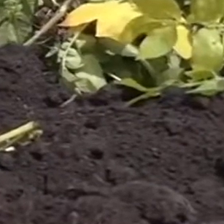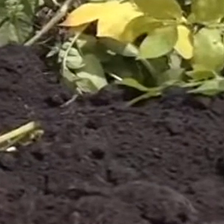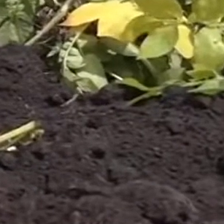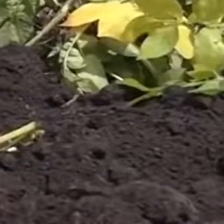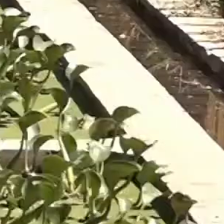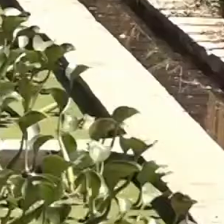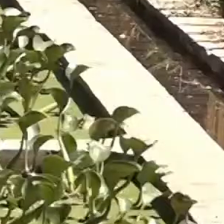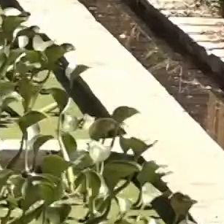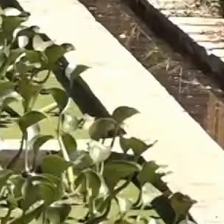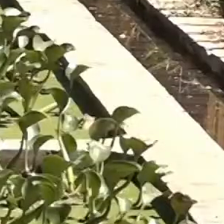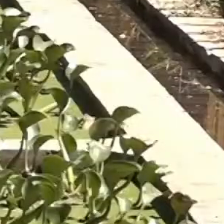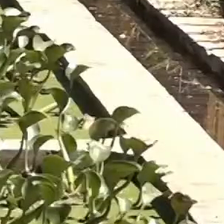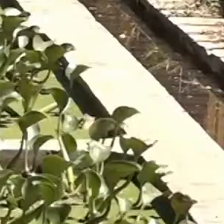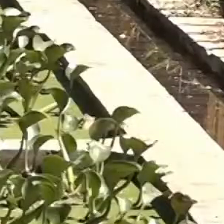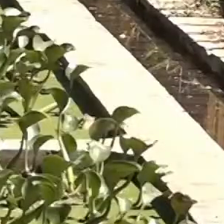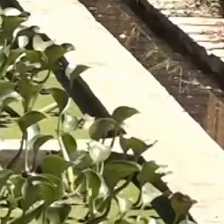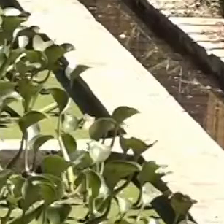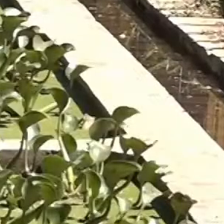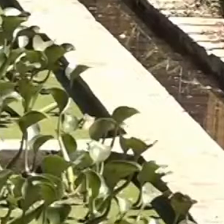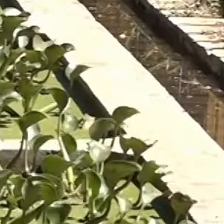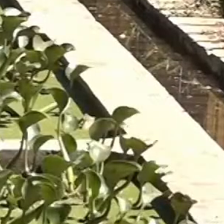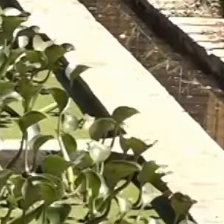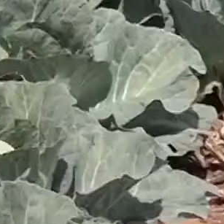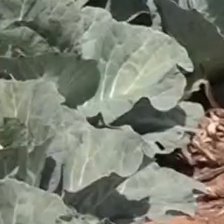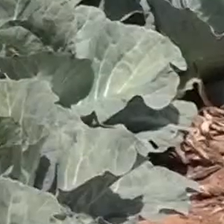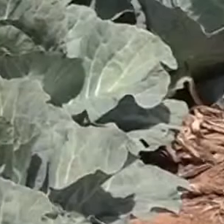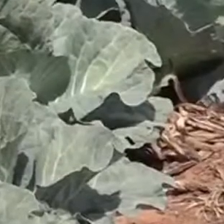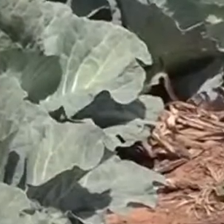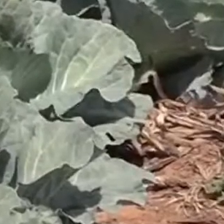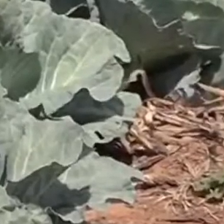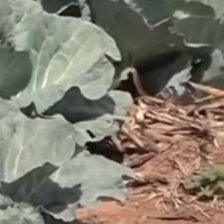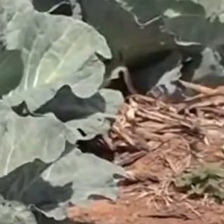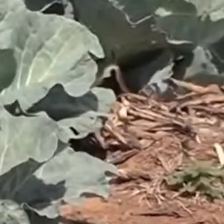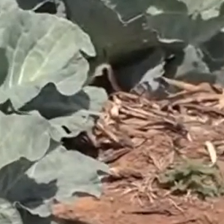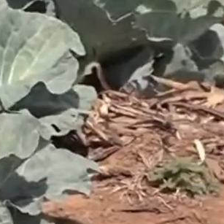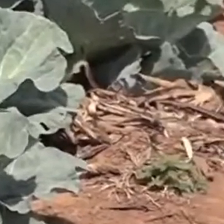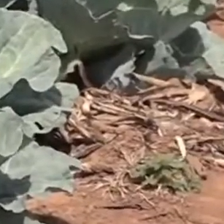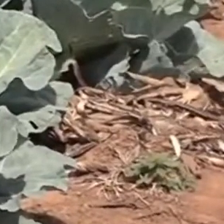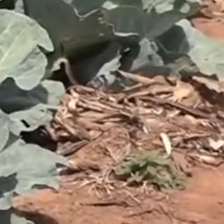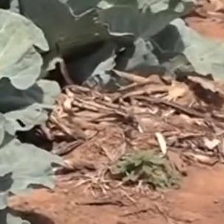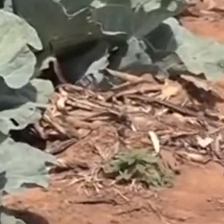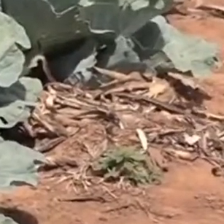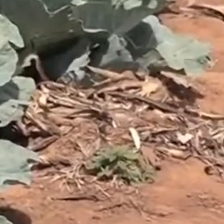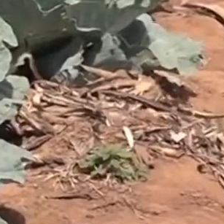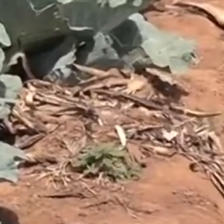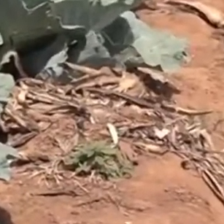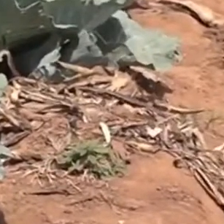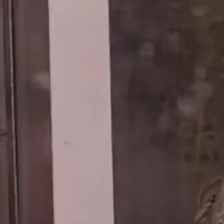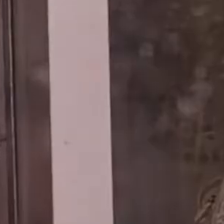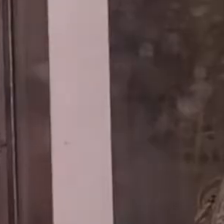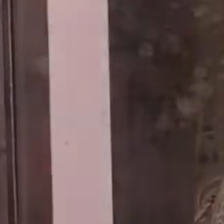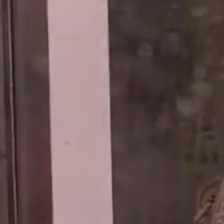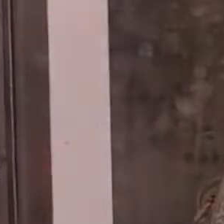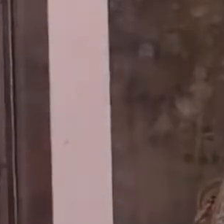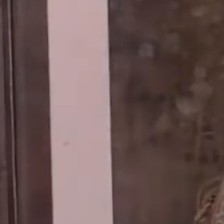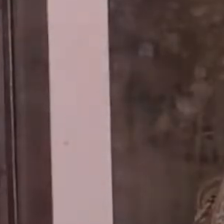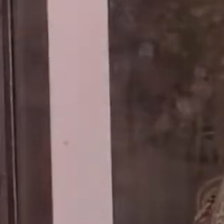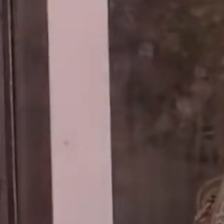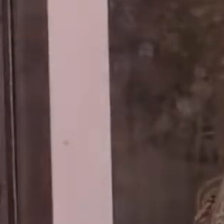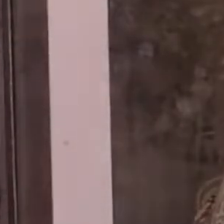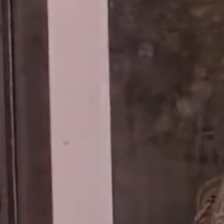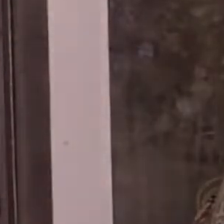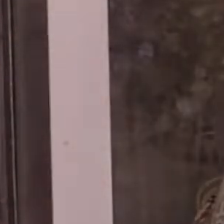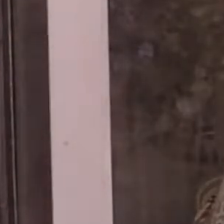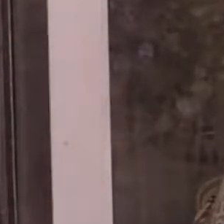Kwenye toleo la kaunti ya Narok, hii ni Boresha Kilimo, kwani